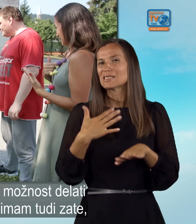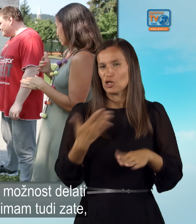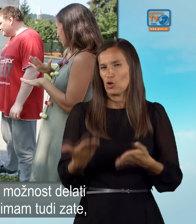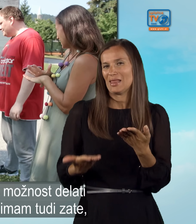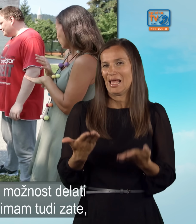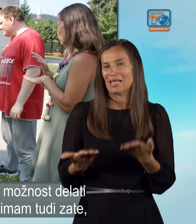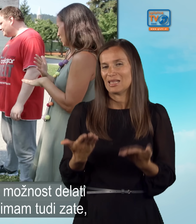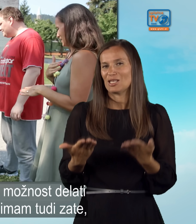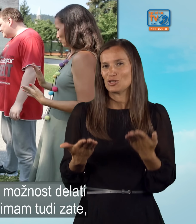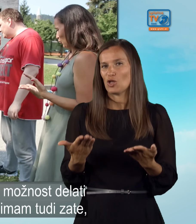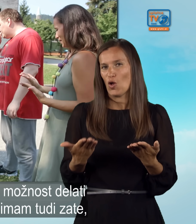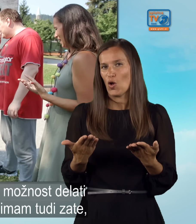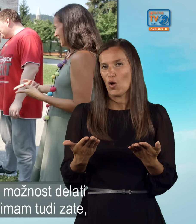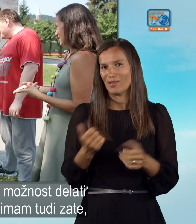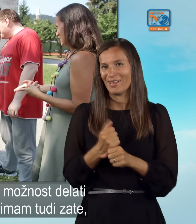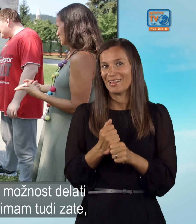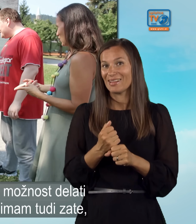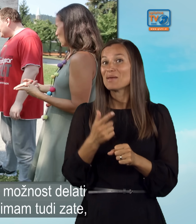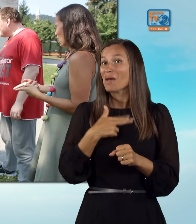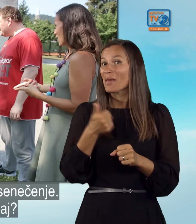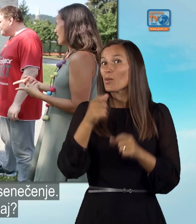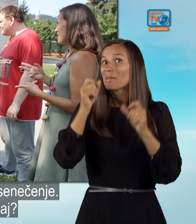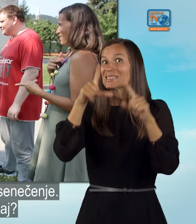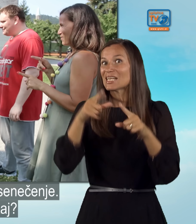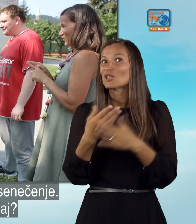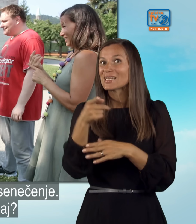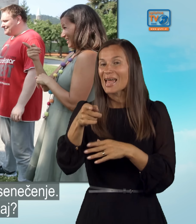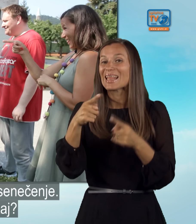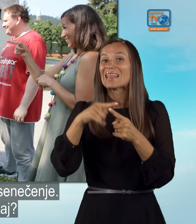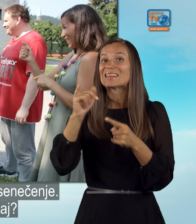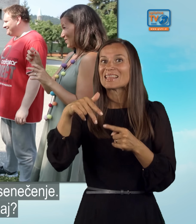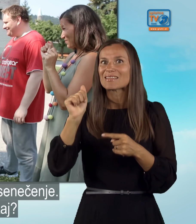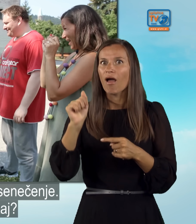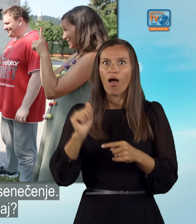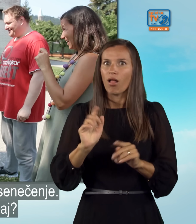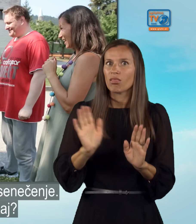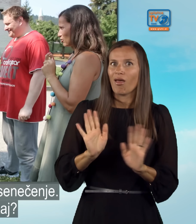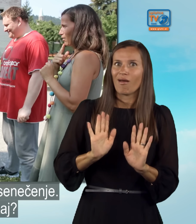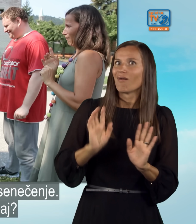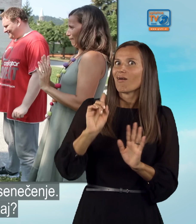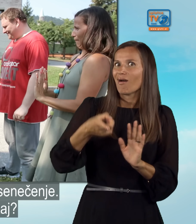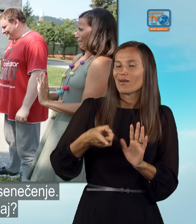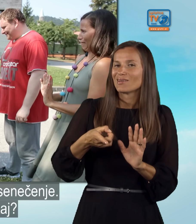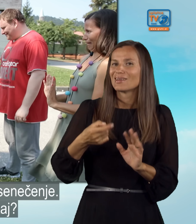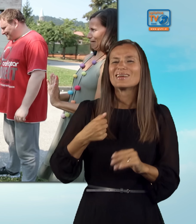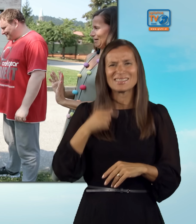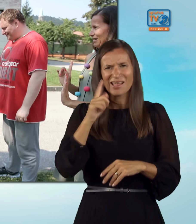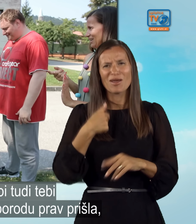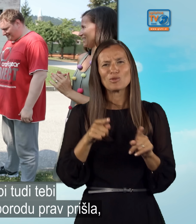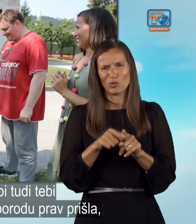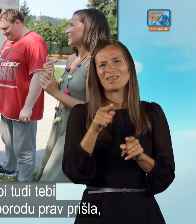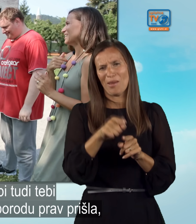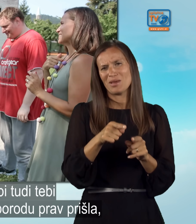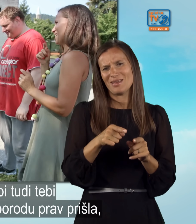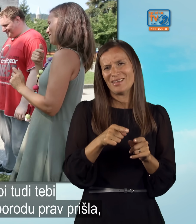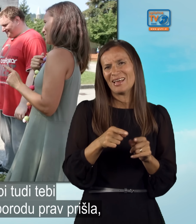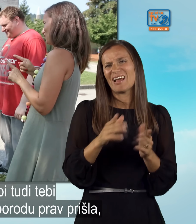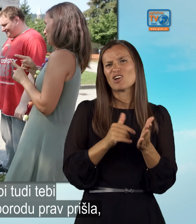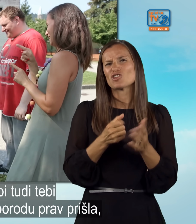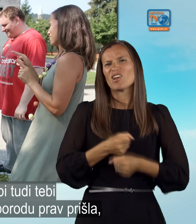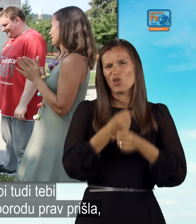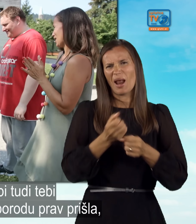s tudi našo tehnico operirati, ti nam zate eno presenečenje, a ne? Ne, kaj? Ker vem, da pač bi tudi